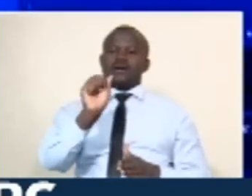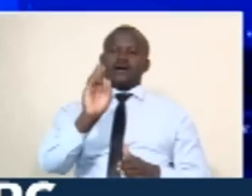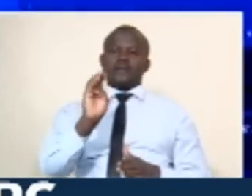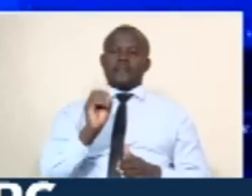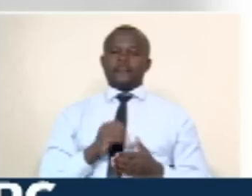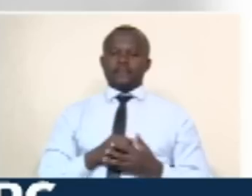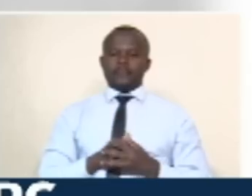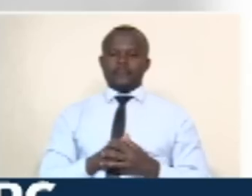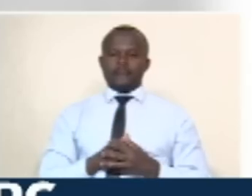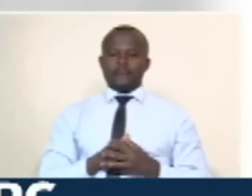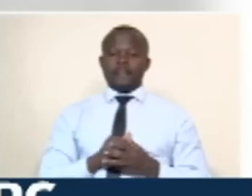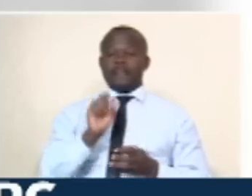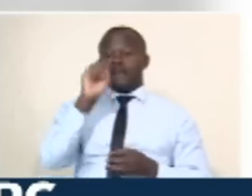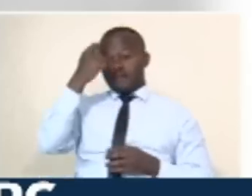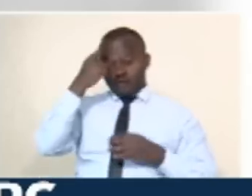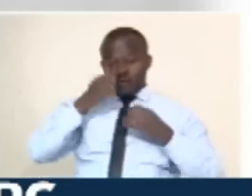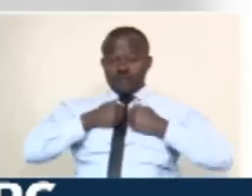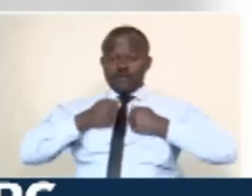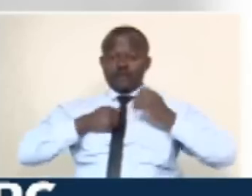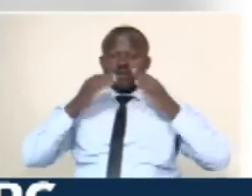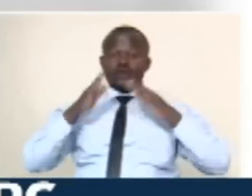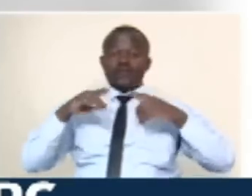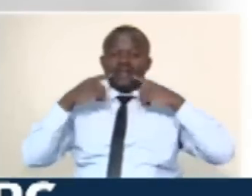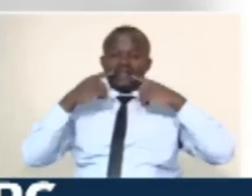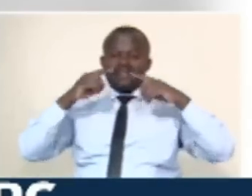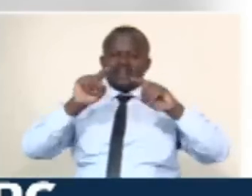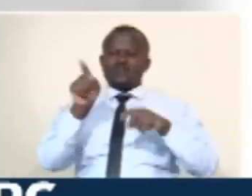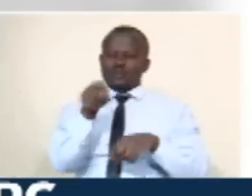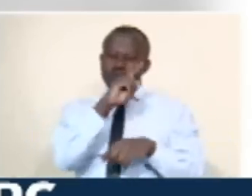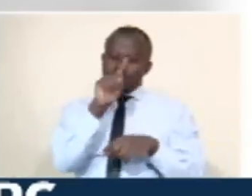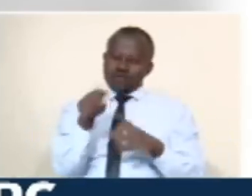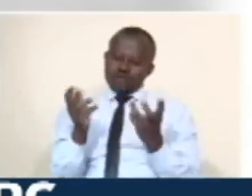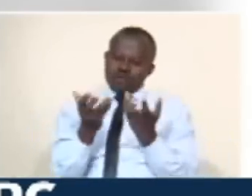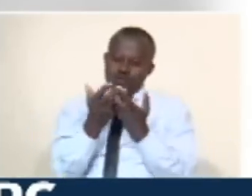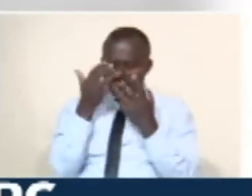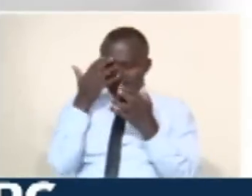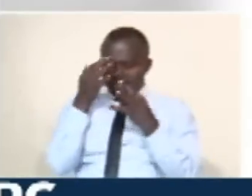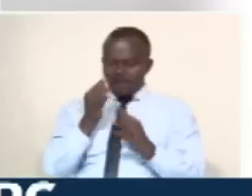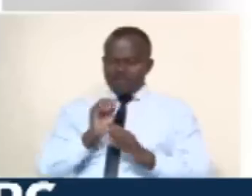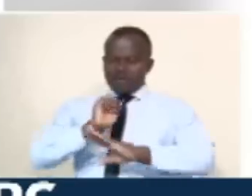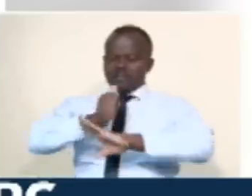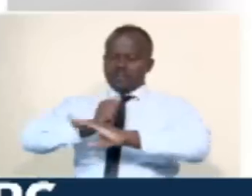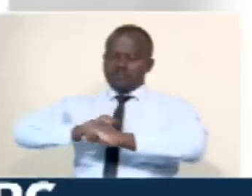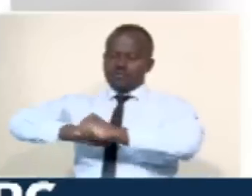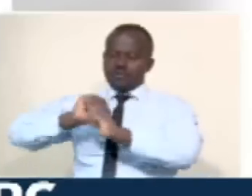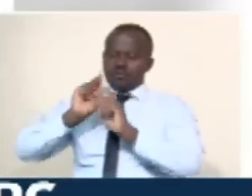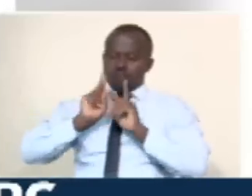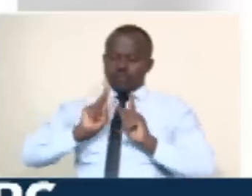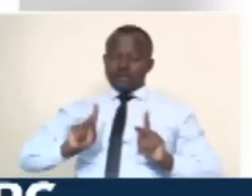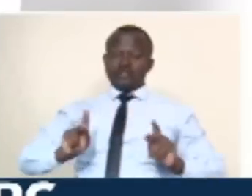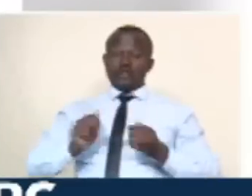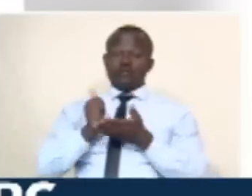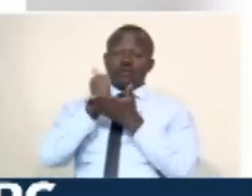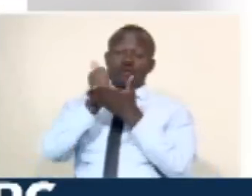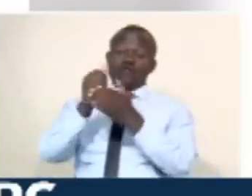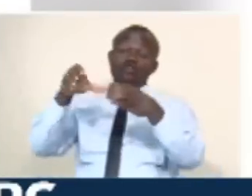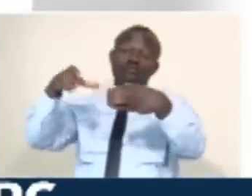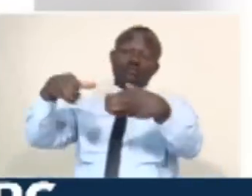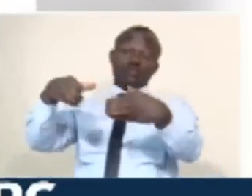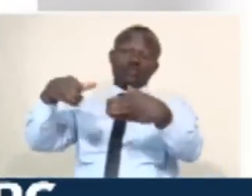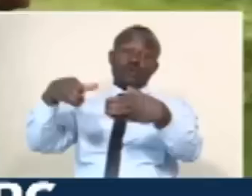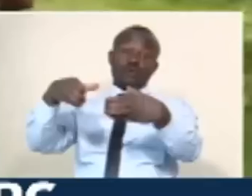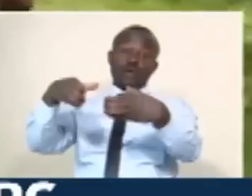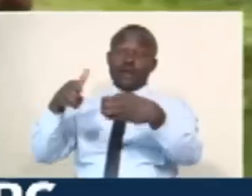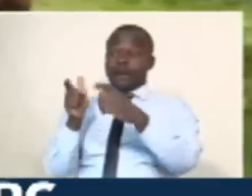Kagabo. Guverinoma y'u Rwanda iravuga ko ari ikosa rikomeye guhuza ingamba iki gihugu cyashyizeho mu kurinda ubusugire bwacyo no gufasha umutwe runaka witwaje intwaro